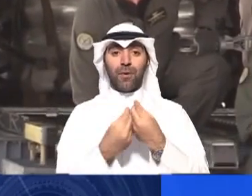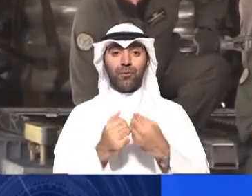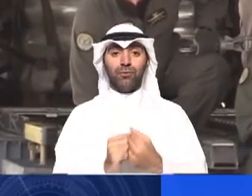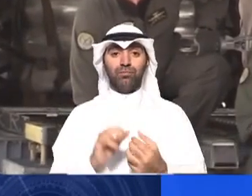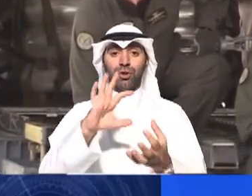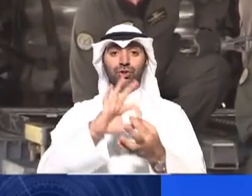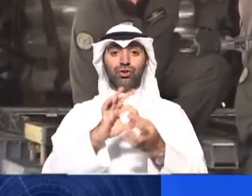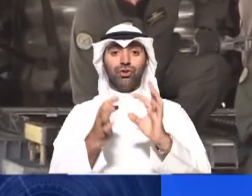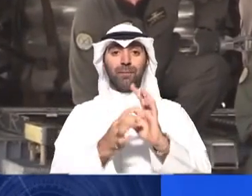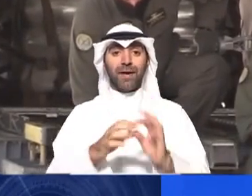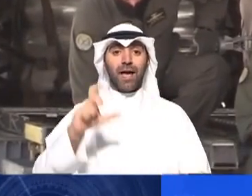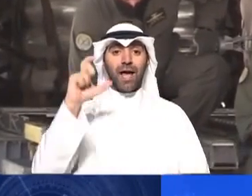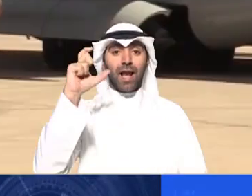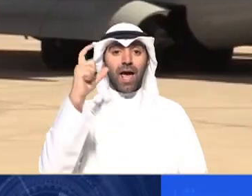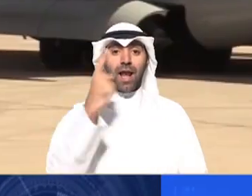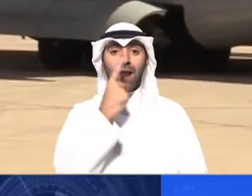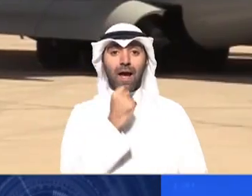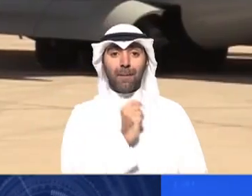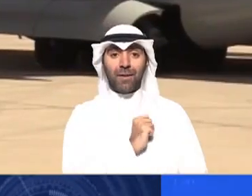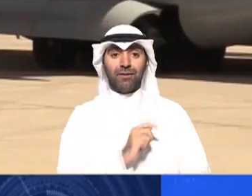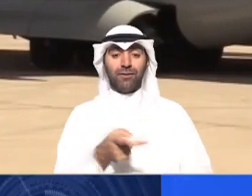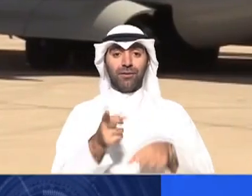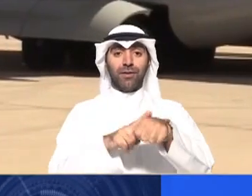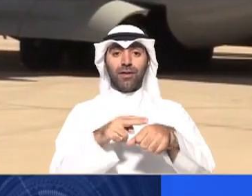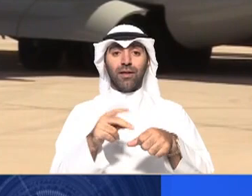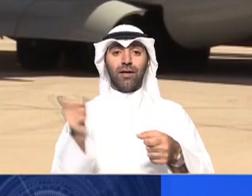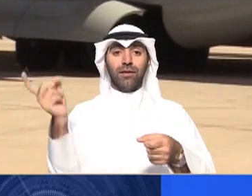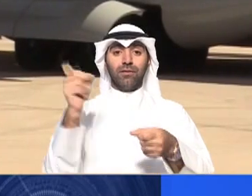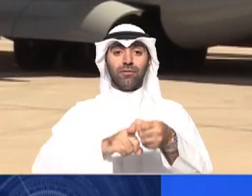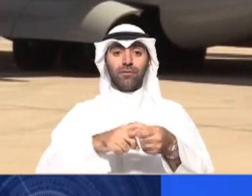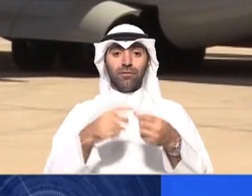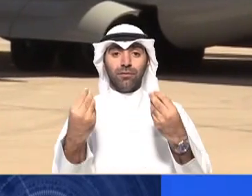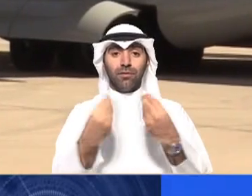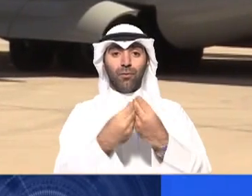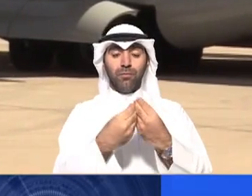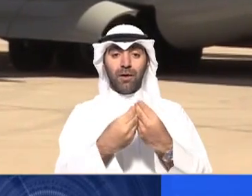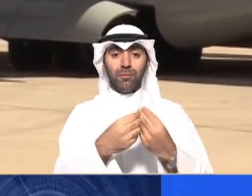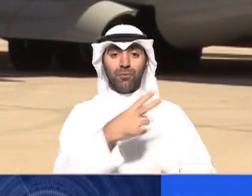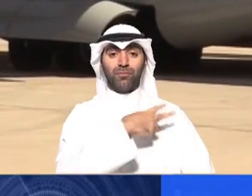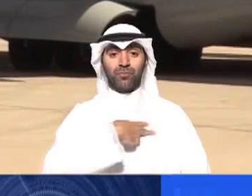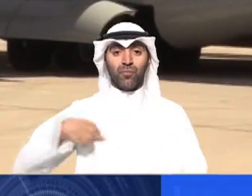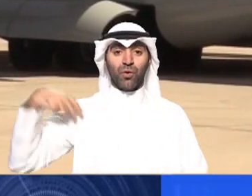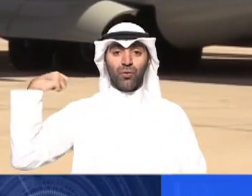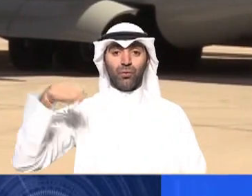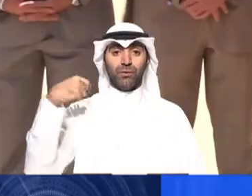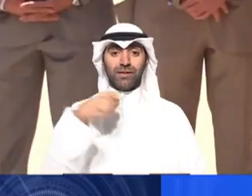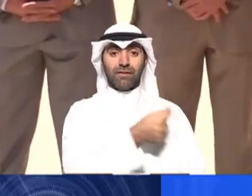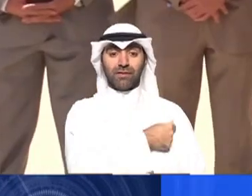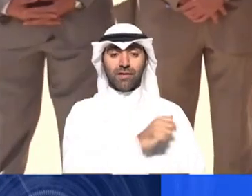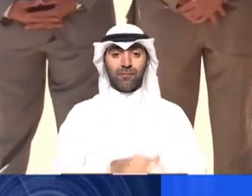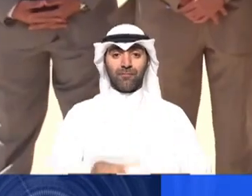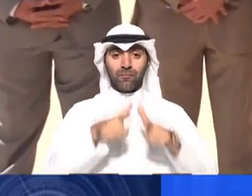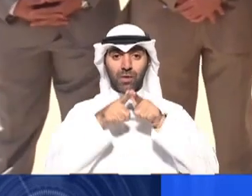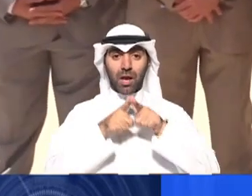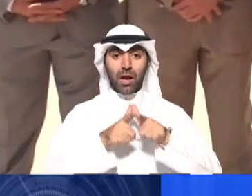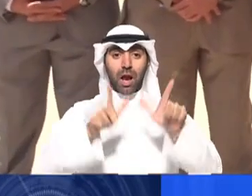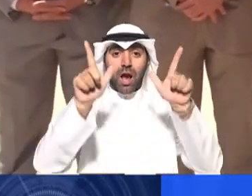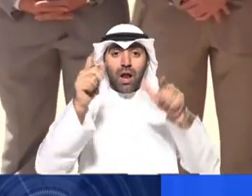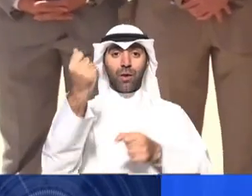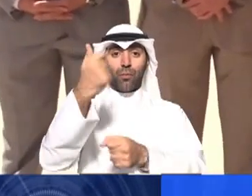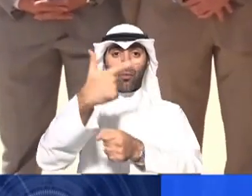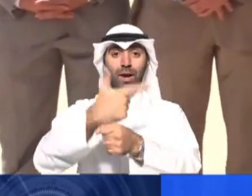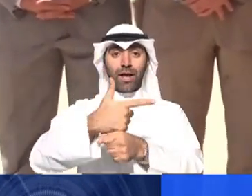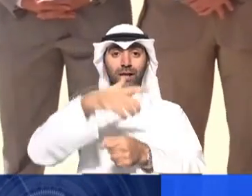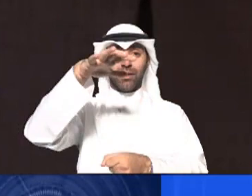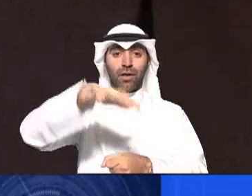سامية من سمو نائب الأمير وولي العهد الشيخ نواف الأحمد جابر الصباح حفظه الله، للوقوف بجانب الشعب